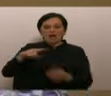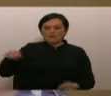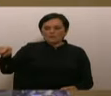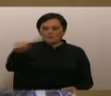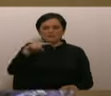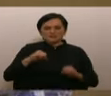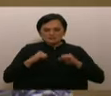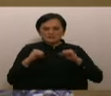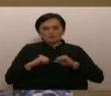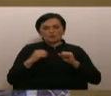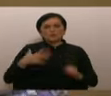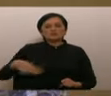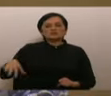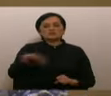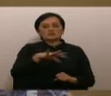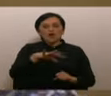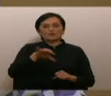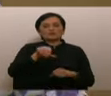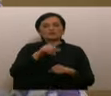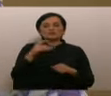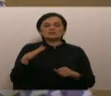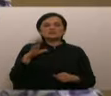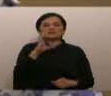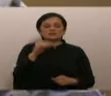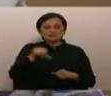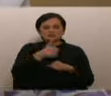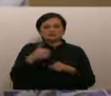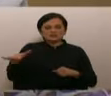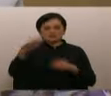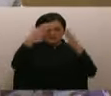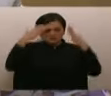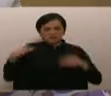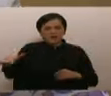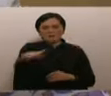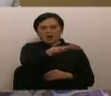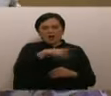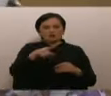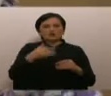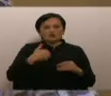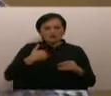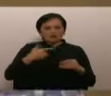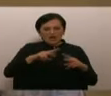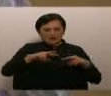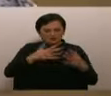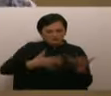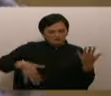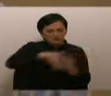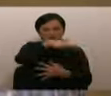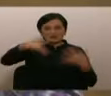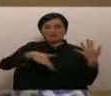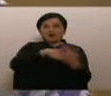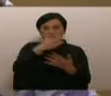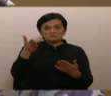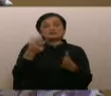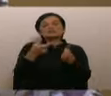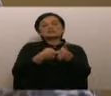ცდილობენ საქართველოს საპატრიარქოში გადატრიალების ორგანიზებას. გინდათ გაიგოთ სიმართლე, შემოგთავაზეთ